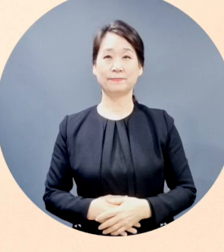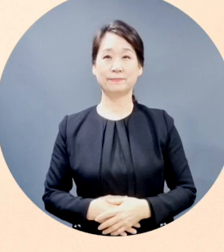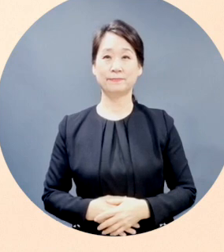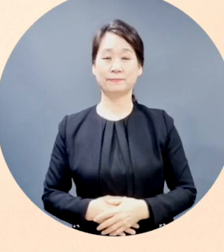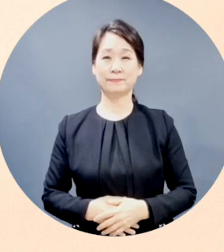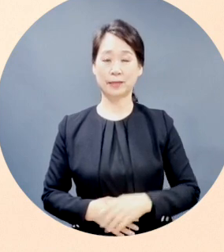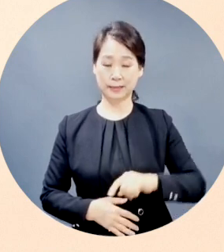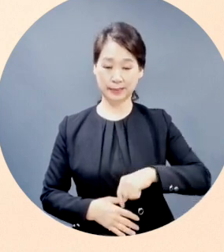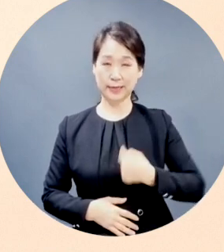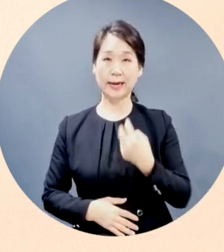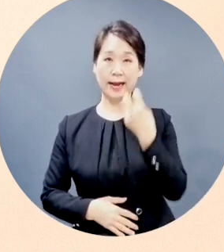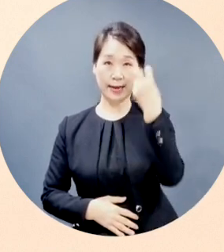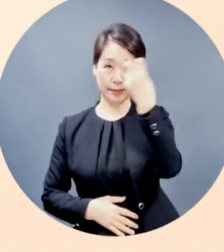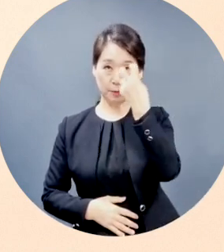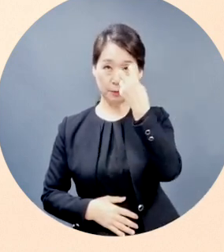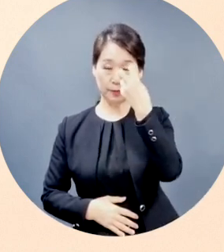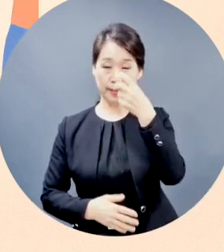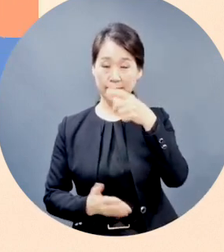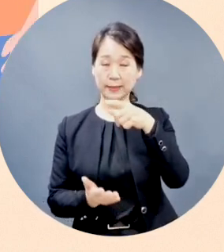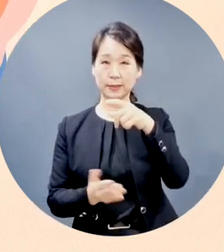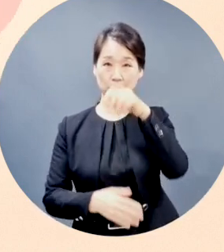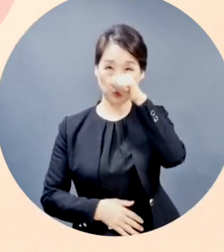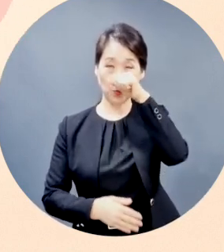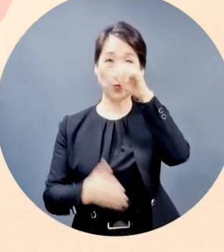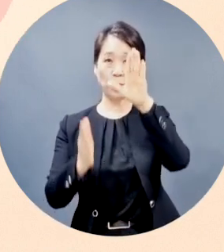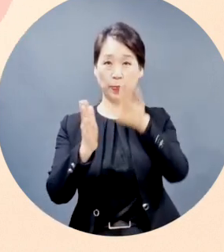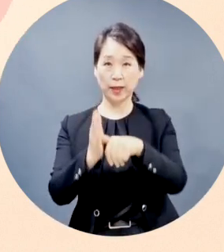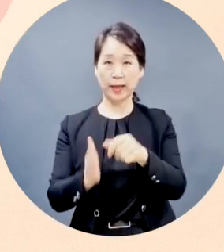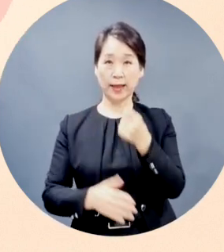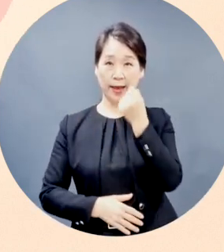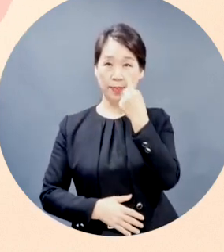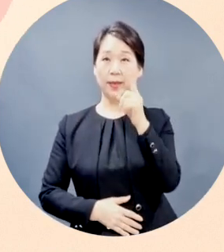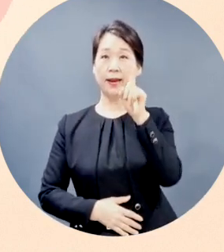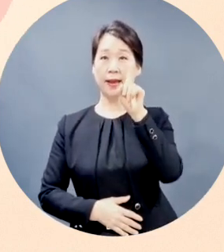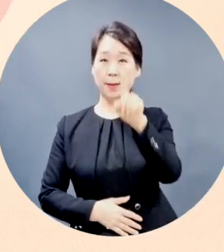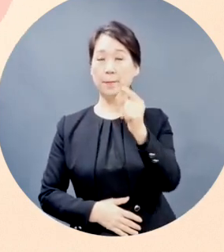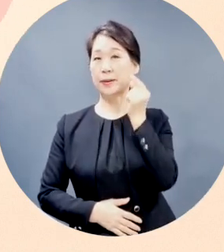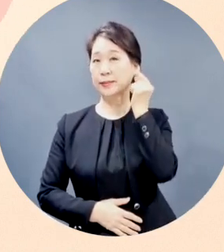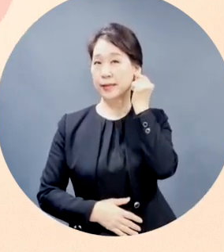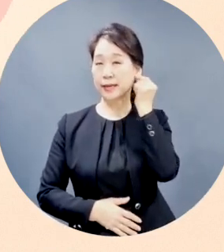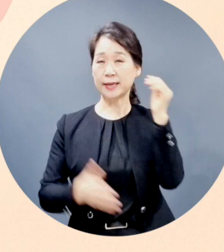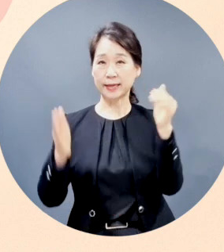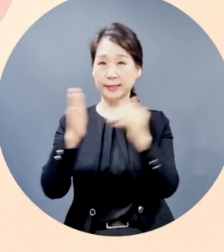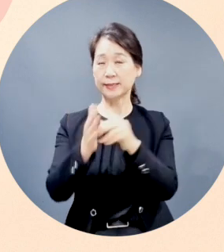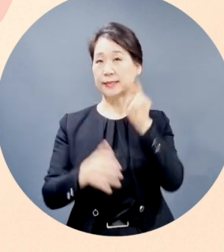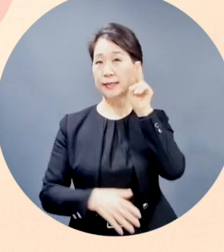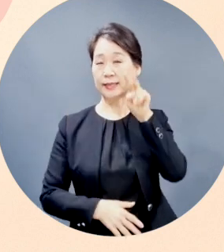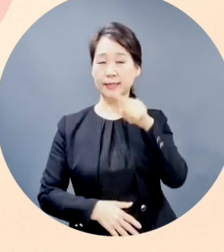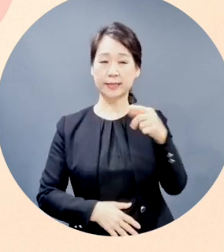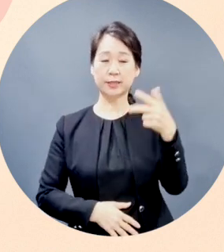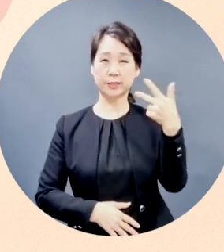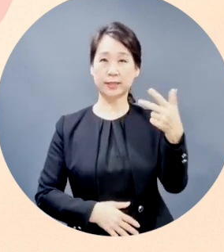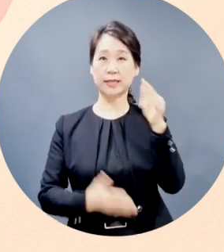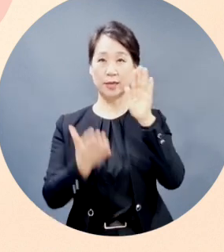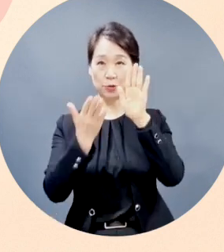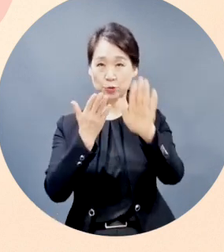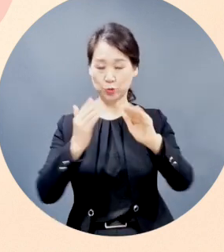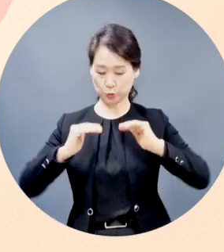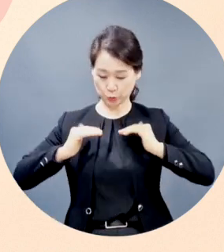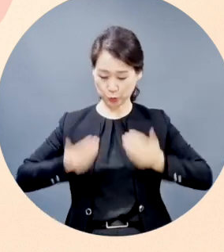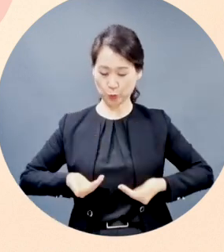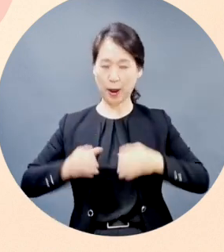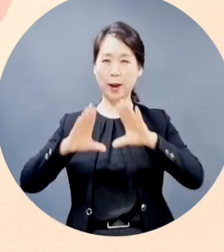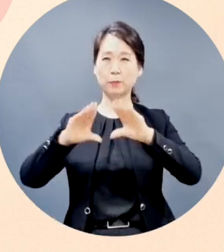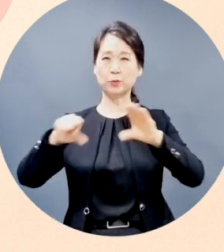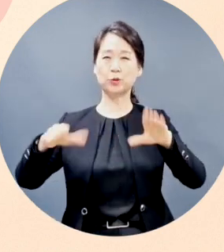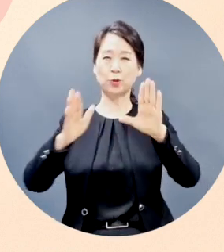알아보겠습니다. 유방 자가 진단의 가장 적절한 시기는 한 달에 한 번, 생리가 끝나고 2일에서 7일 후 유방이